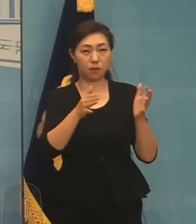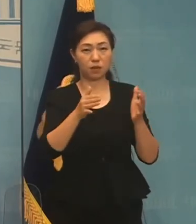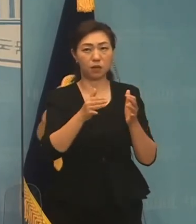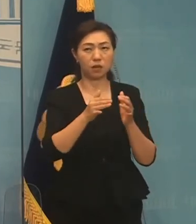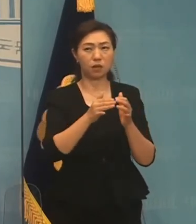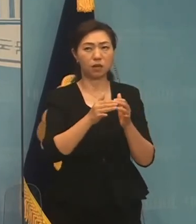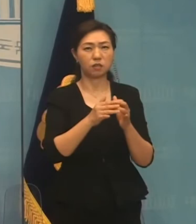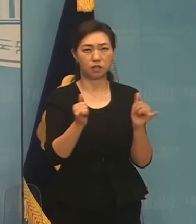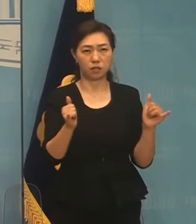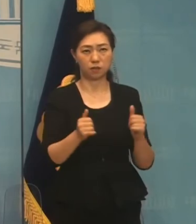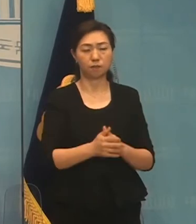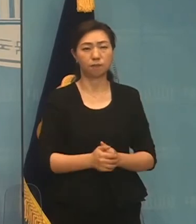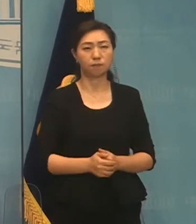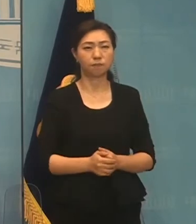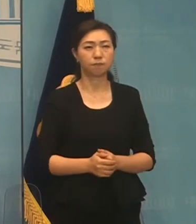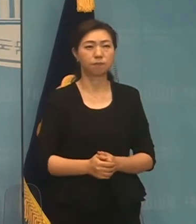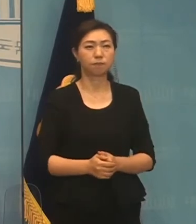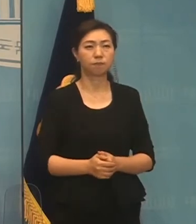폭언자,